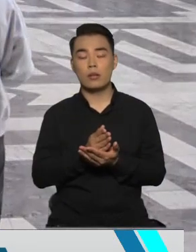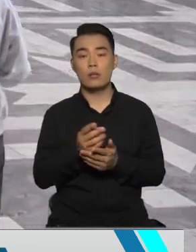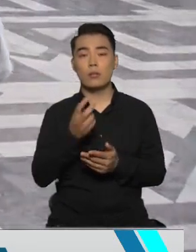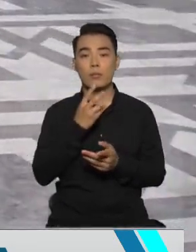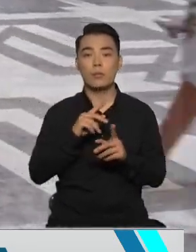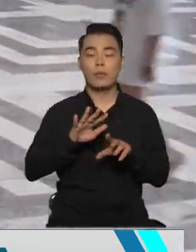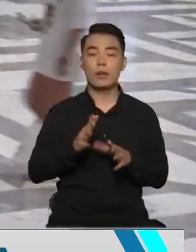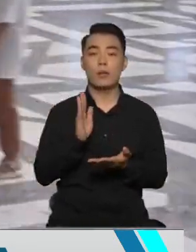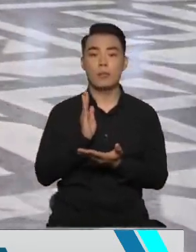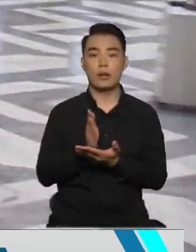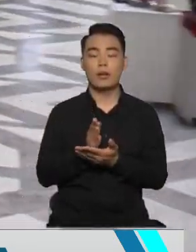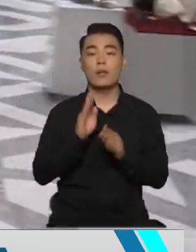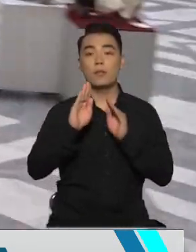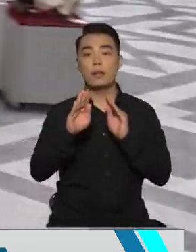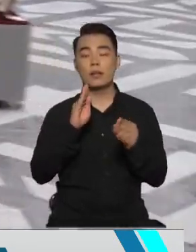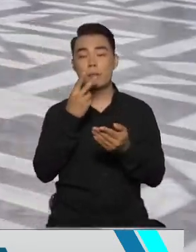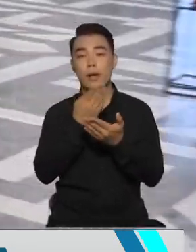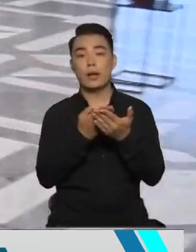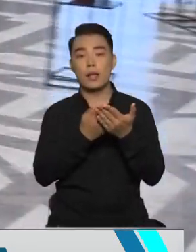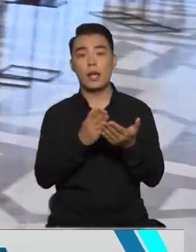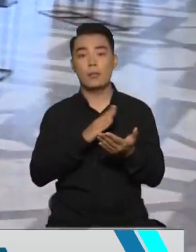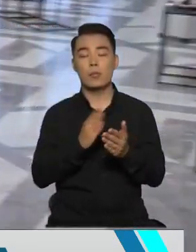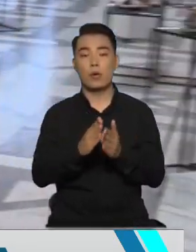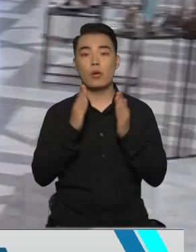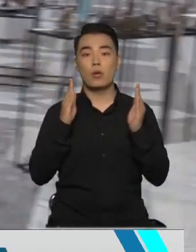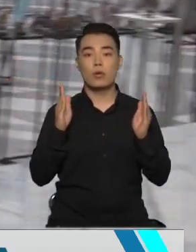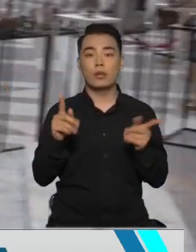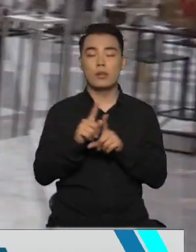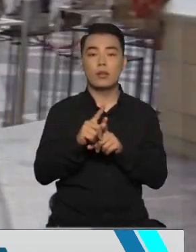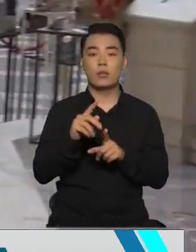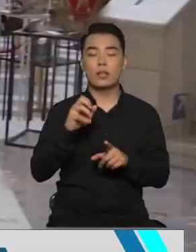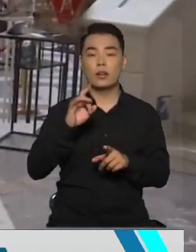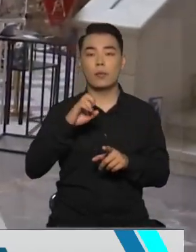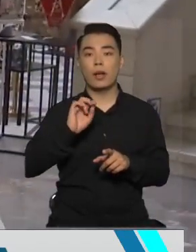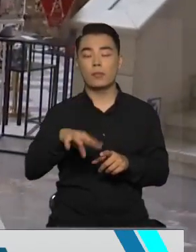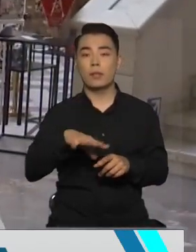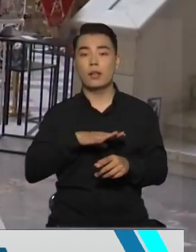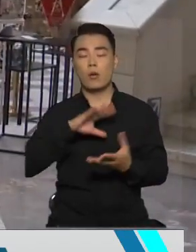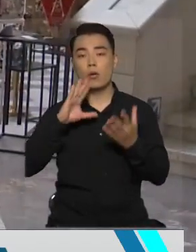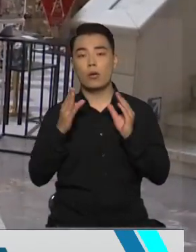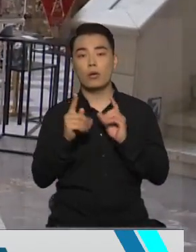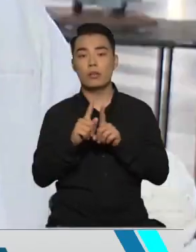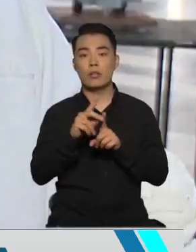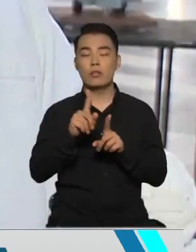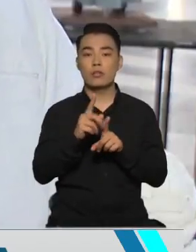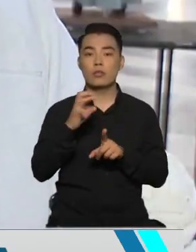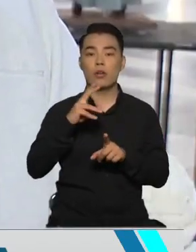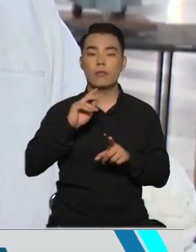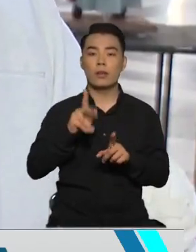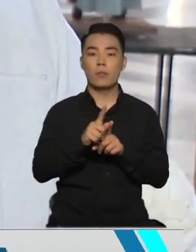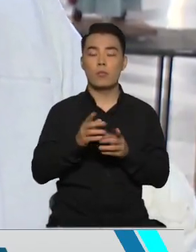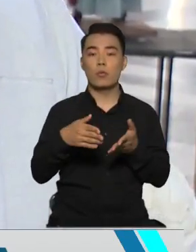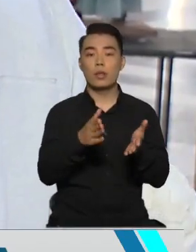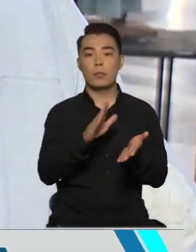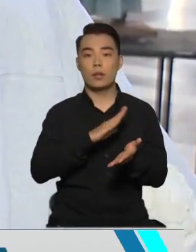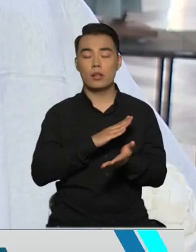процесс. На выставке представлены две крупные экспозиции. Это «Босоногое детство» и «Золотой век шелкового пути». Темы добра,